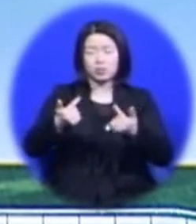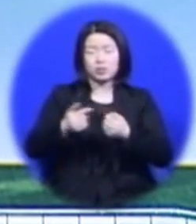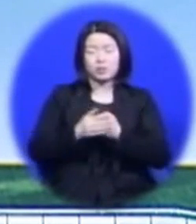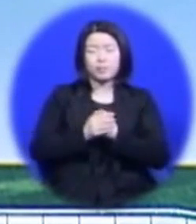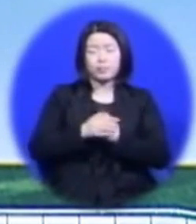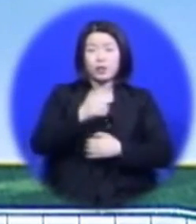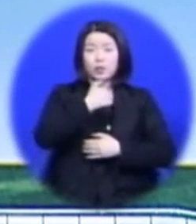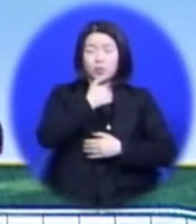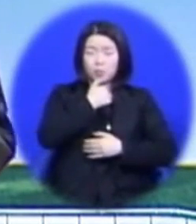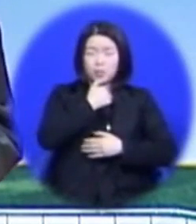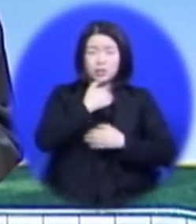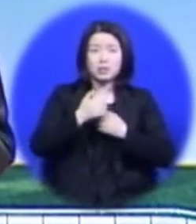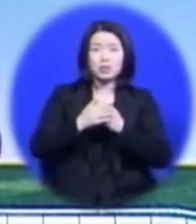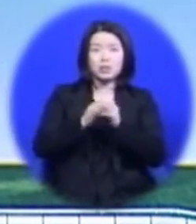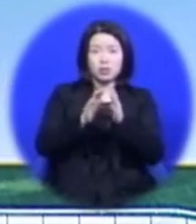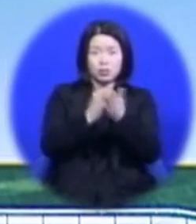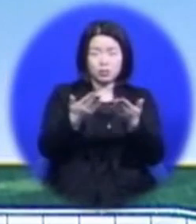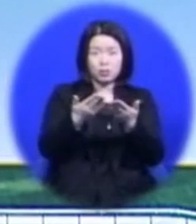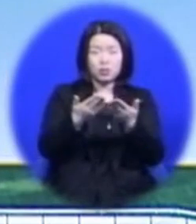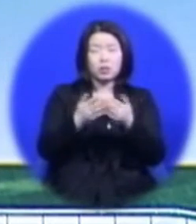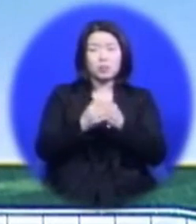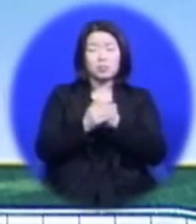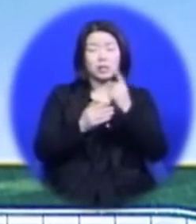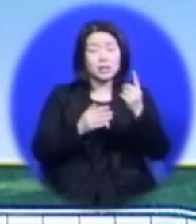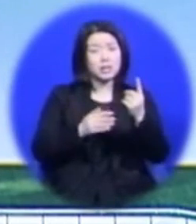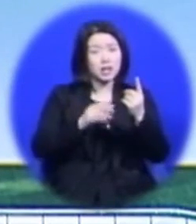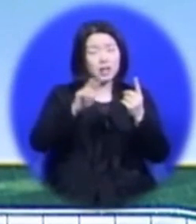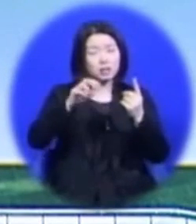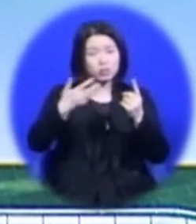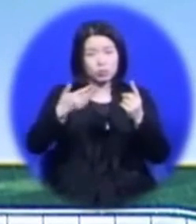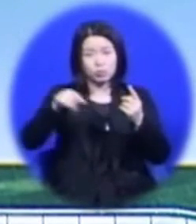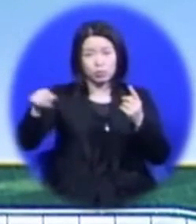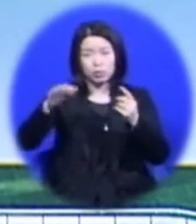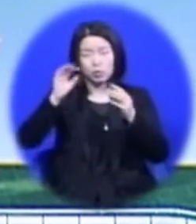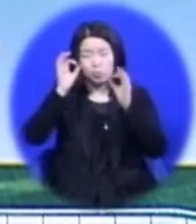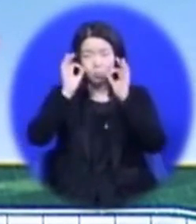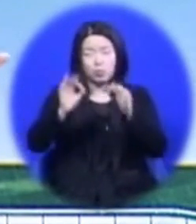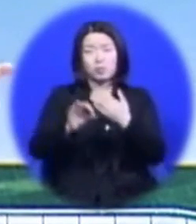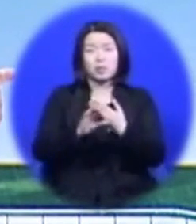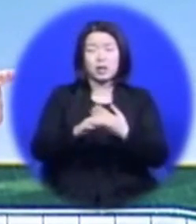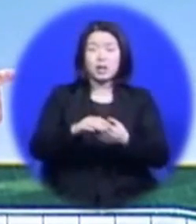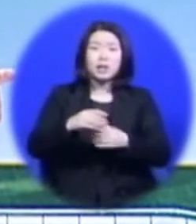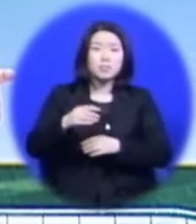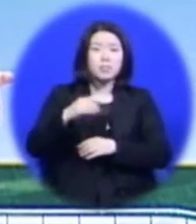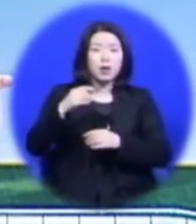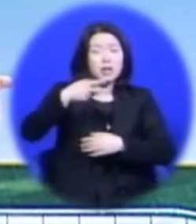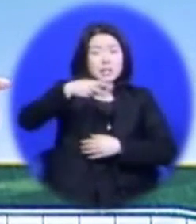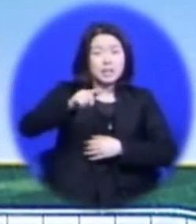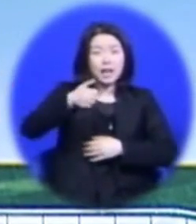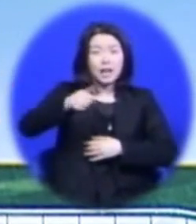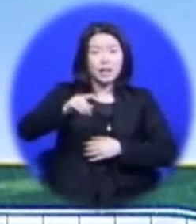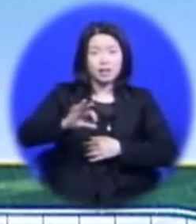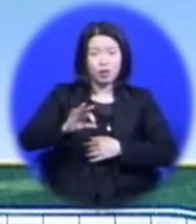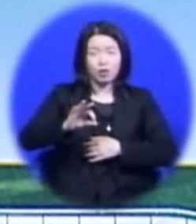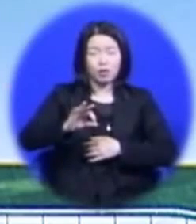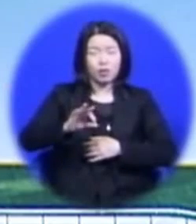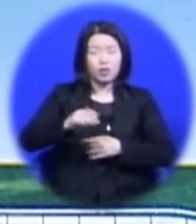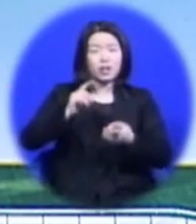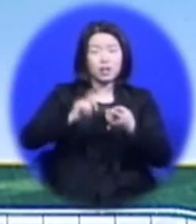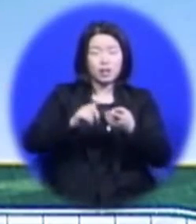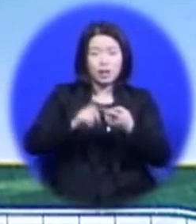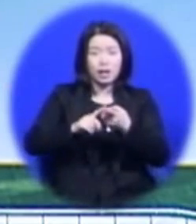1장 29절에서 31절에 보면 사형에 해당되는 죄, 하나님이 그렇게 정하셨습니다. 반드시